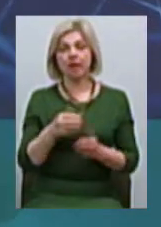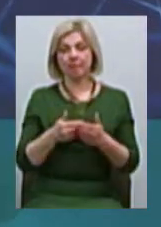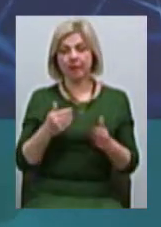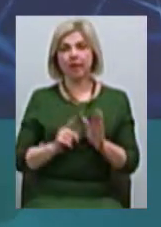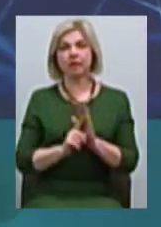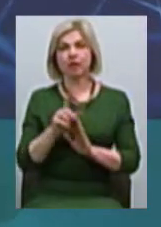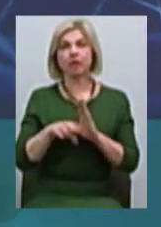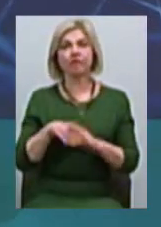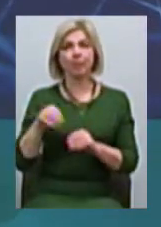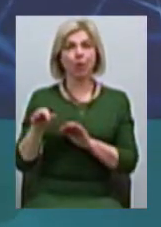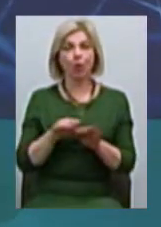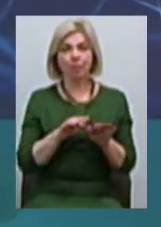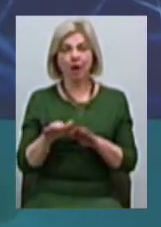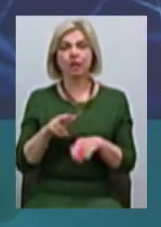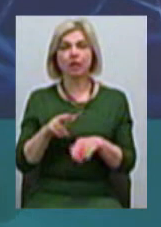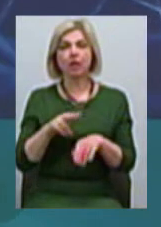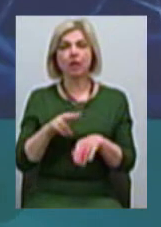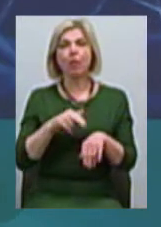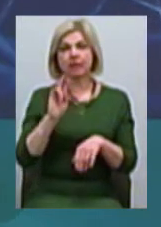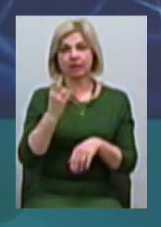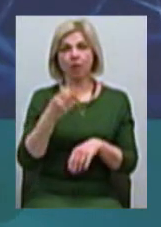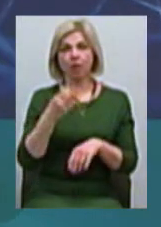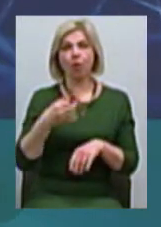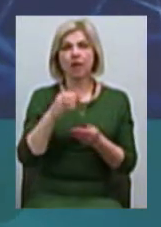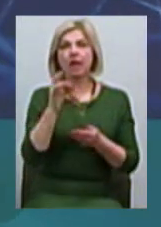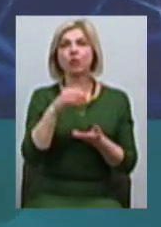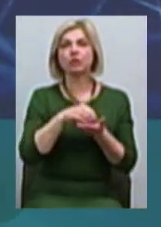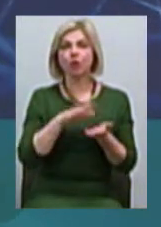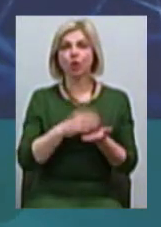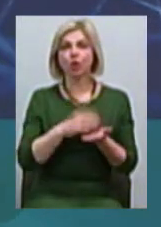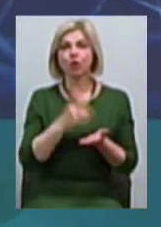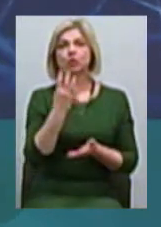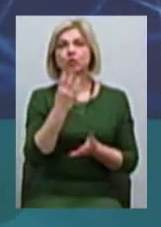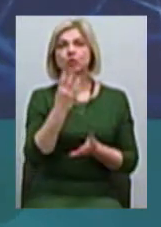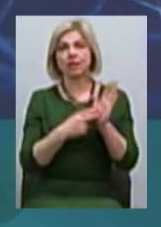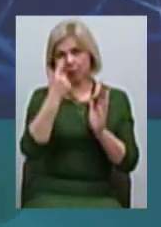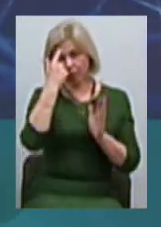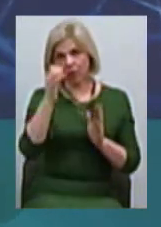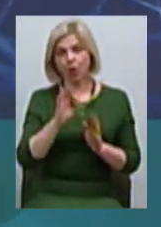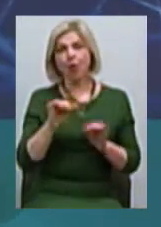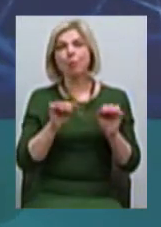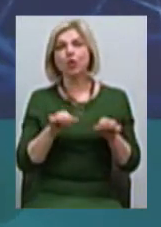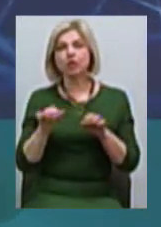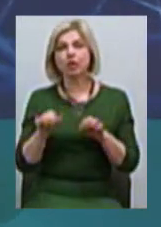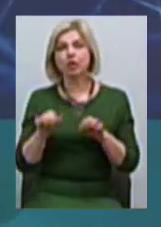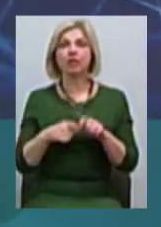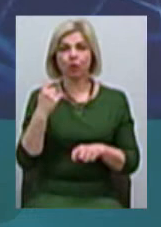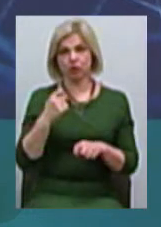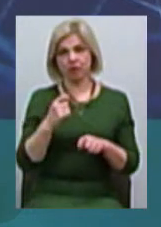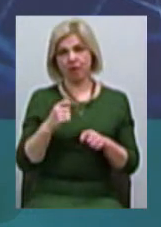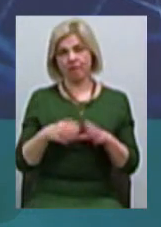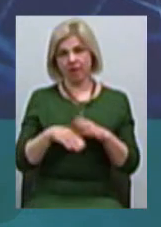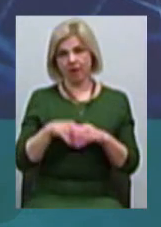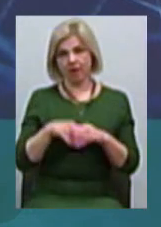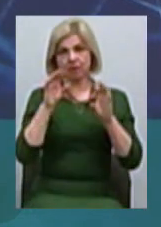передвиборчої кампанії поліцією Миколаївщини зареєстровано 147 повідомлень про можливі порушення виборчого